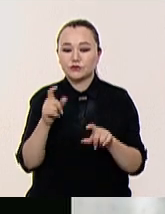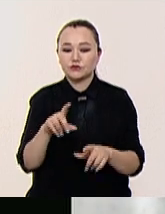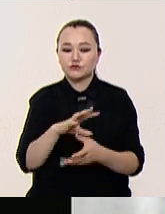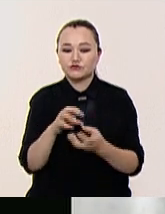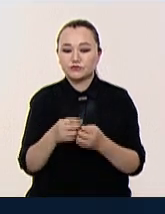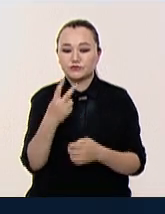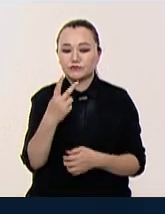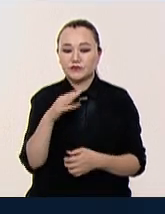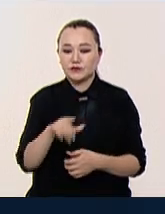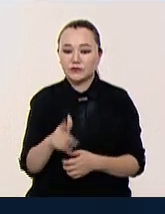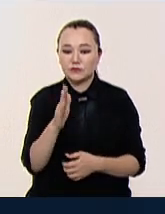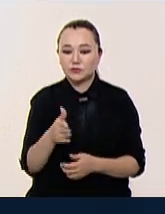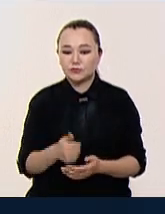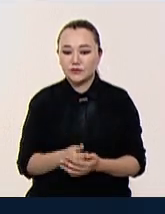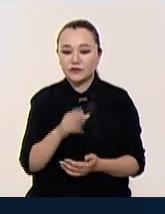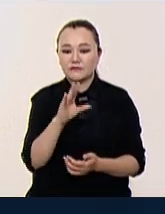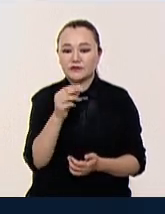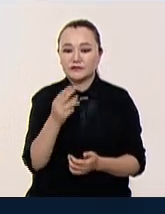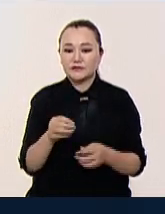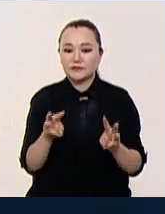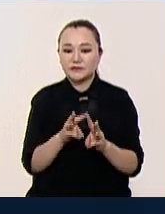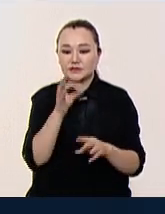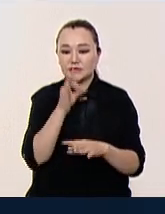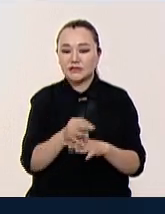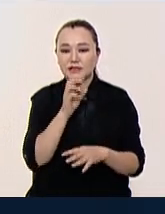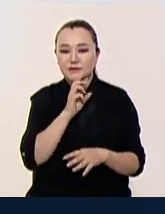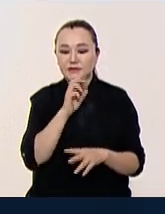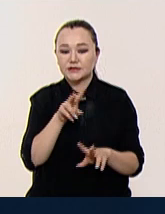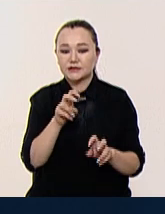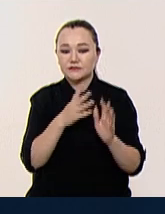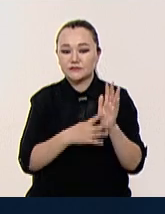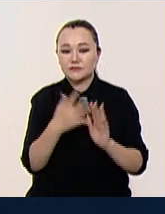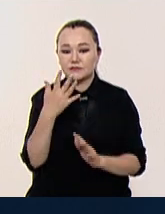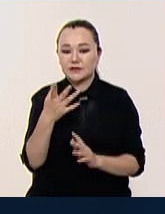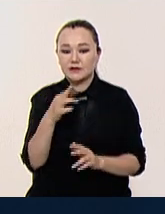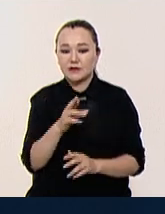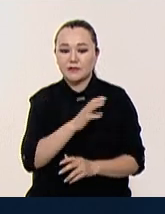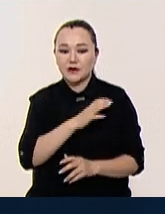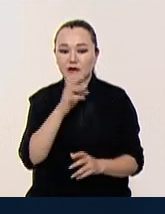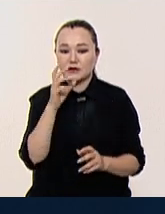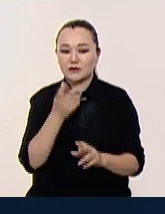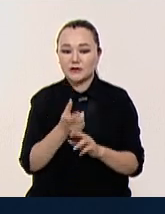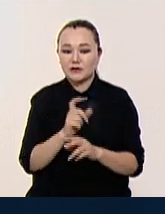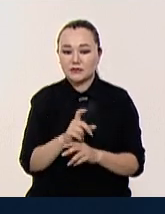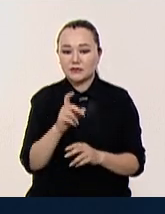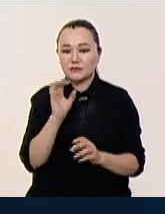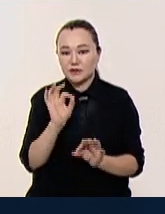лишь на пару тенге. Вице-министр энергетики назвал бензин марки А95 бензином для богатых. Это оправдано?